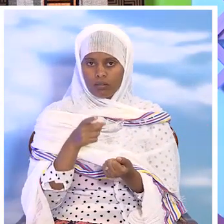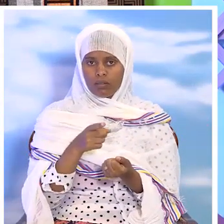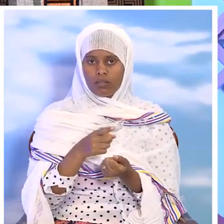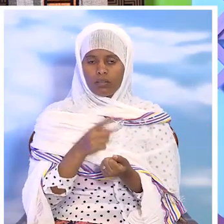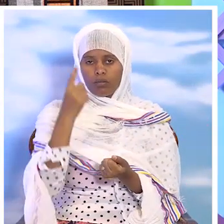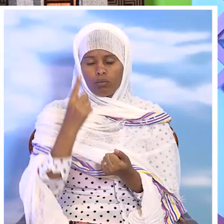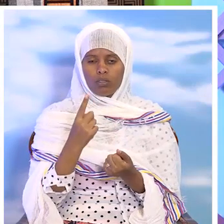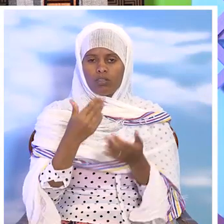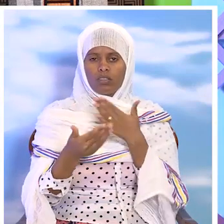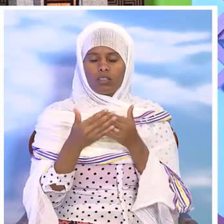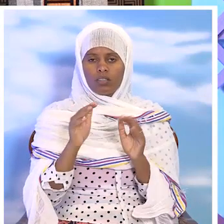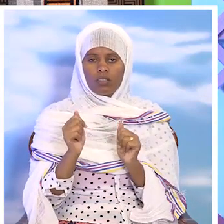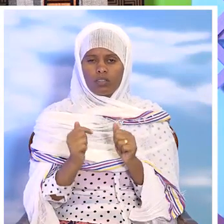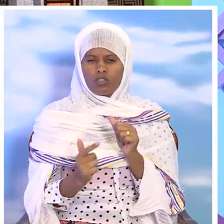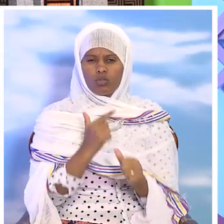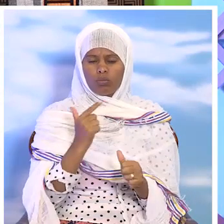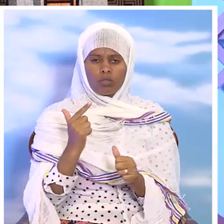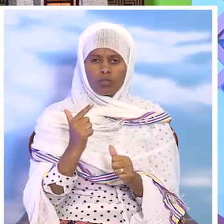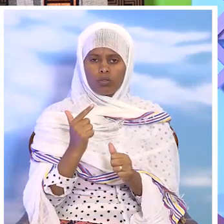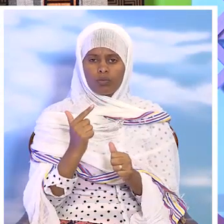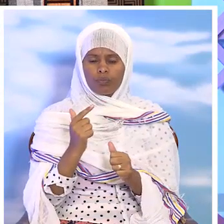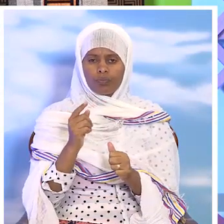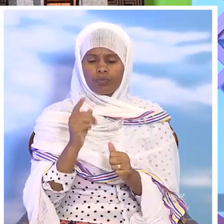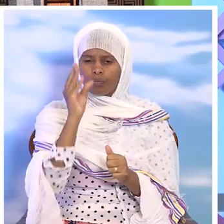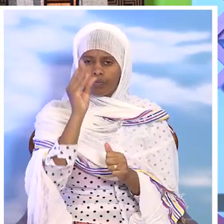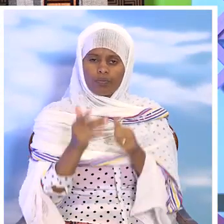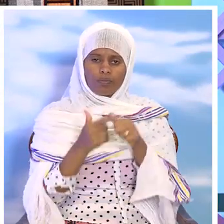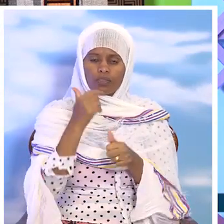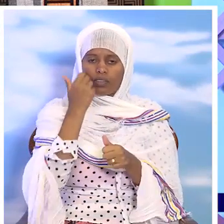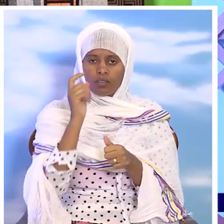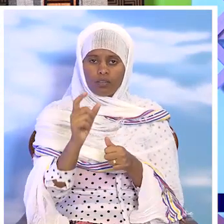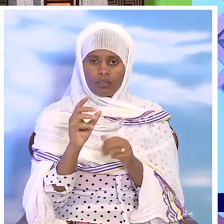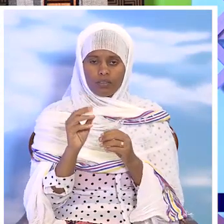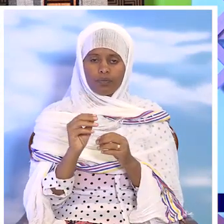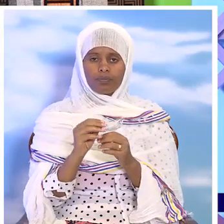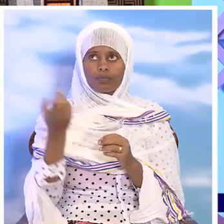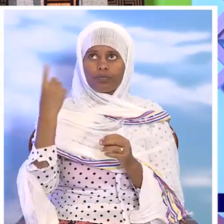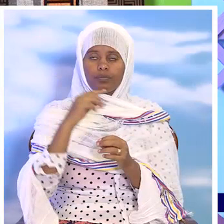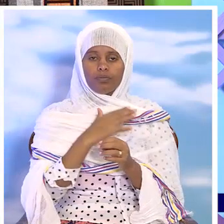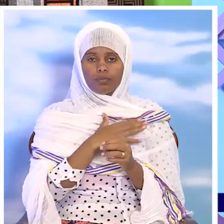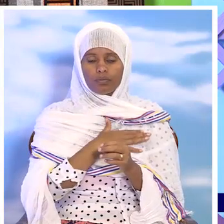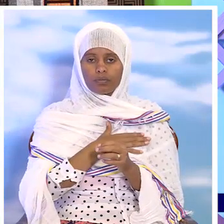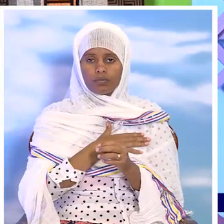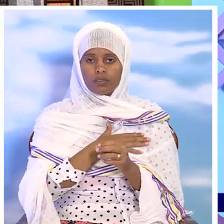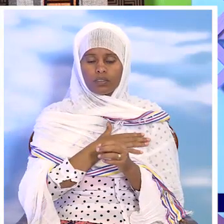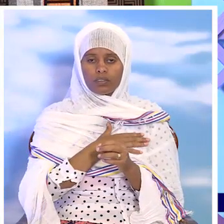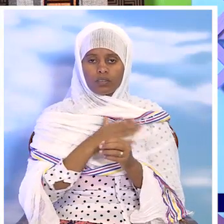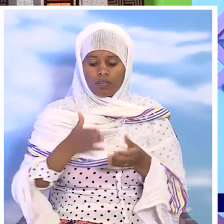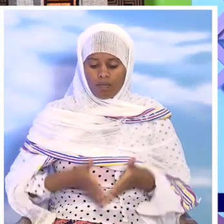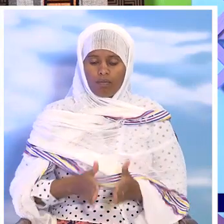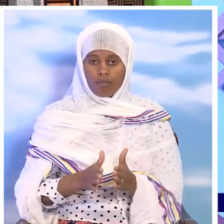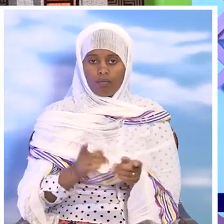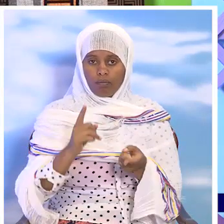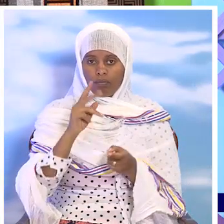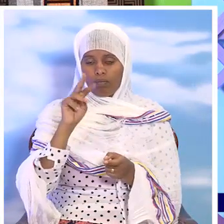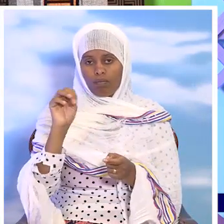በኩሪ ፍጥረት እንድሕሪ ኢና ዝተጀመረሉ እሁድ ተባሂሉ ኣብዚ ዕለት እዩ ማለት እዩ። ናይ ጎይታና መድሓኒናን ኢየሱስ ክርስቶስ ልደት ተርእና እውን 29